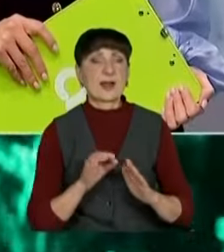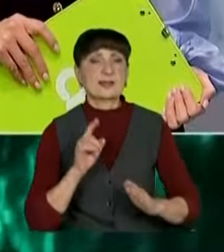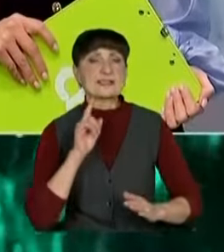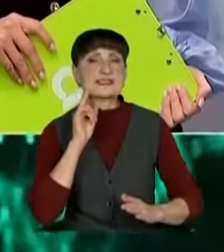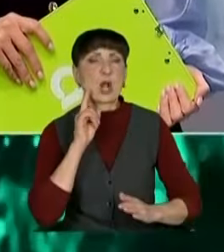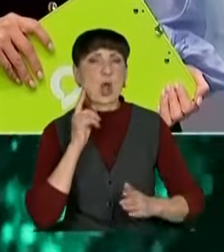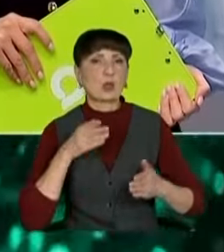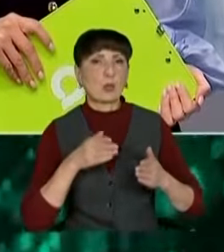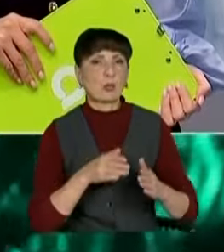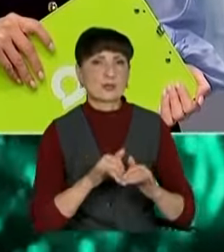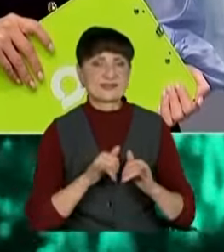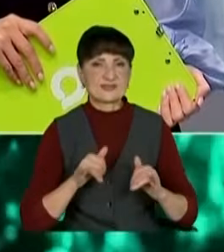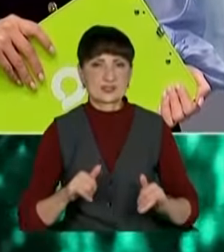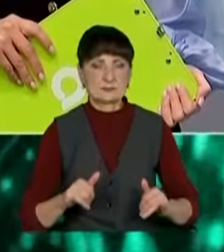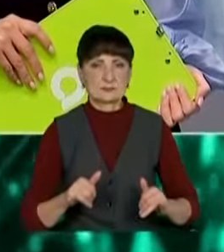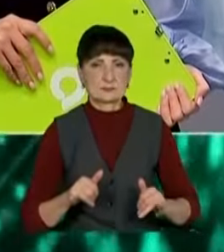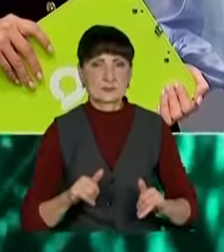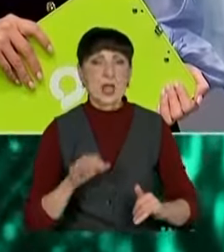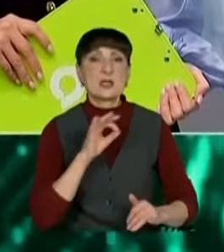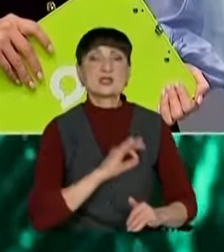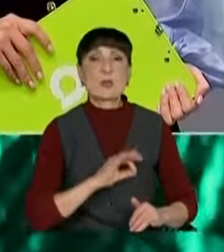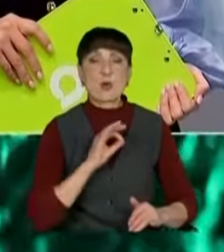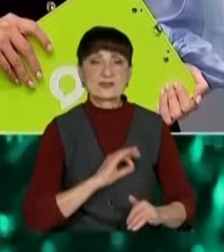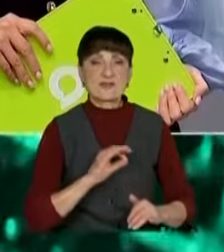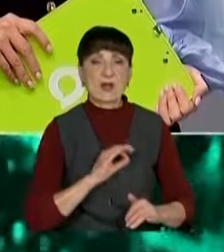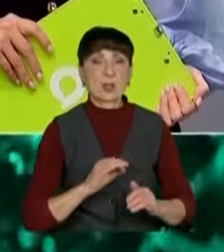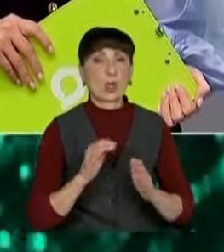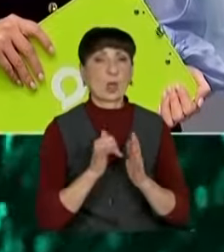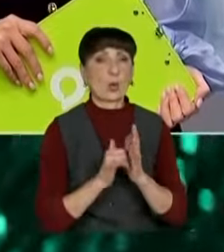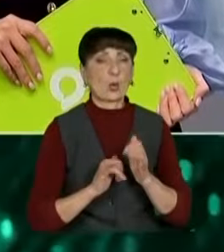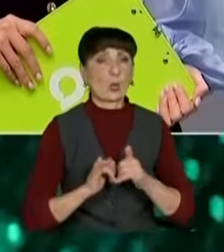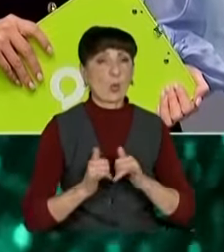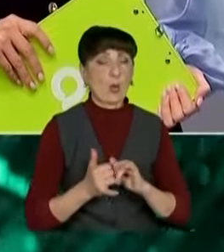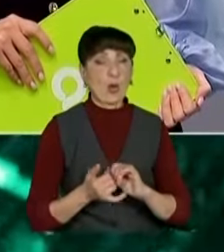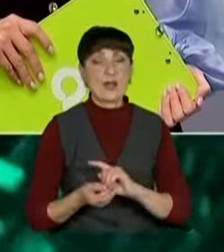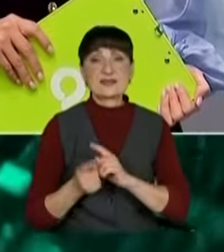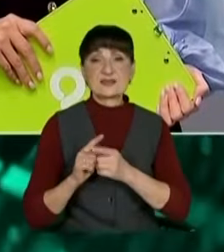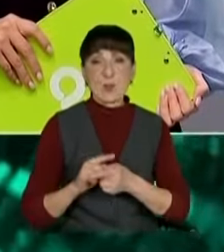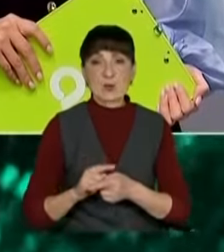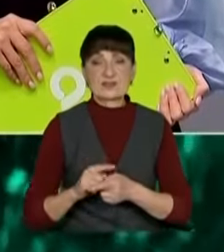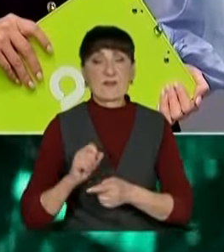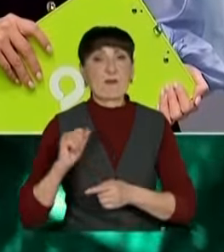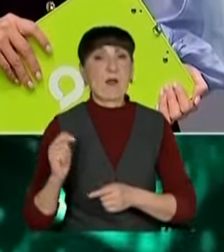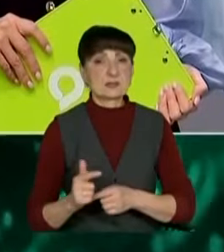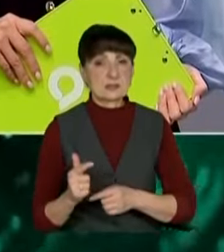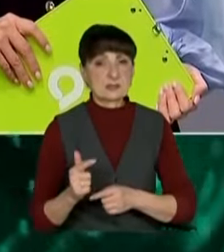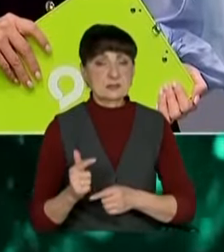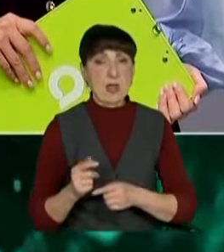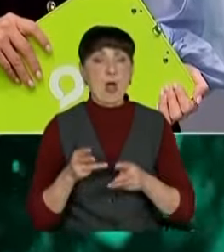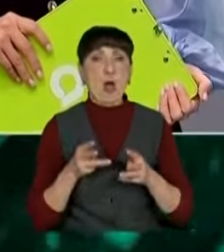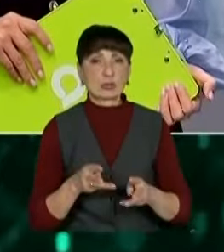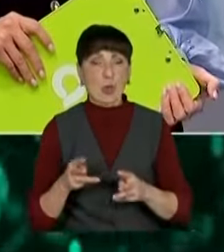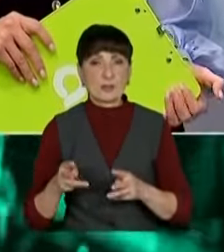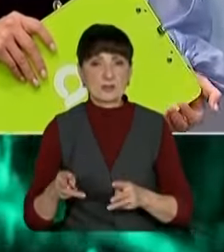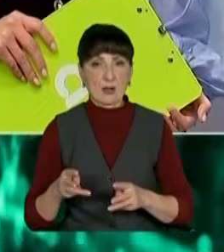путь развития. От использования угля переходить на использование газ. Это отопительные,